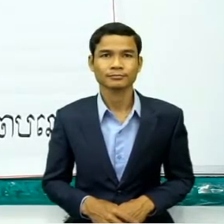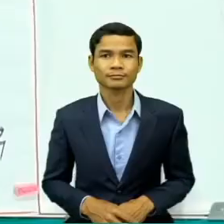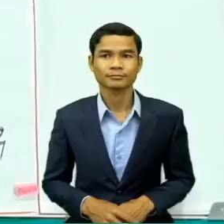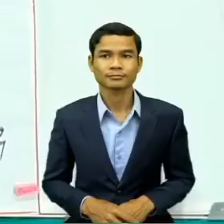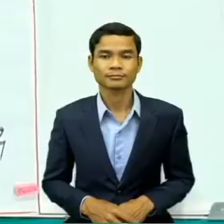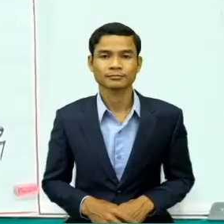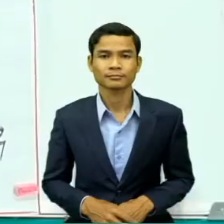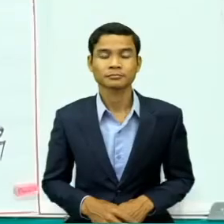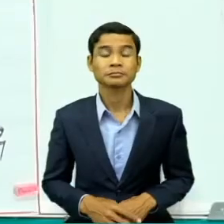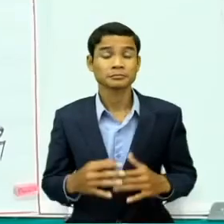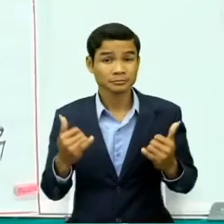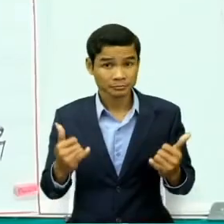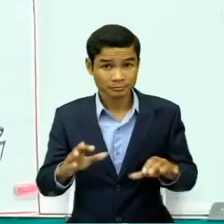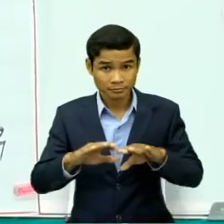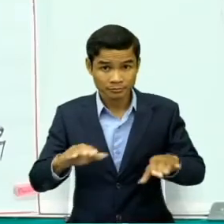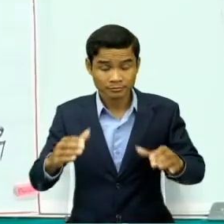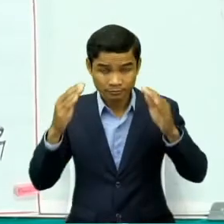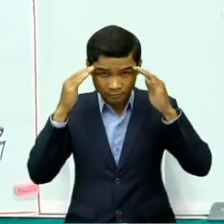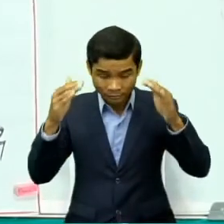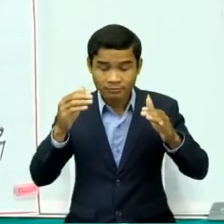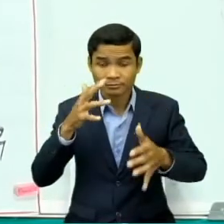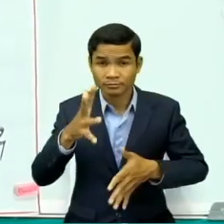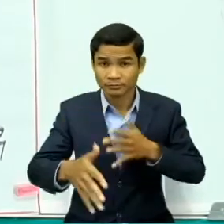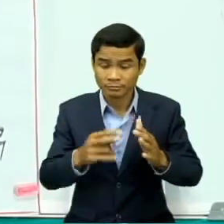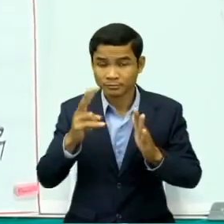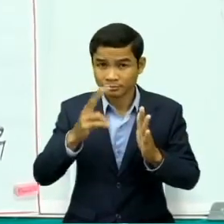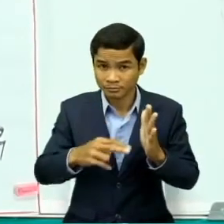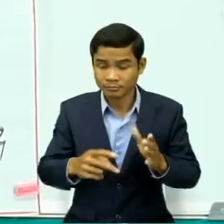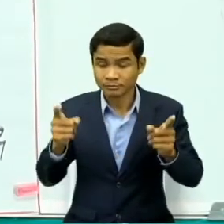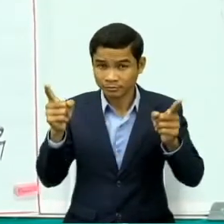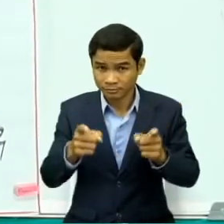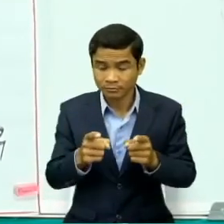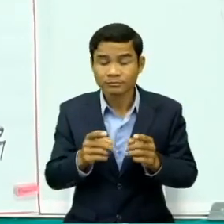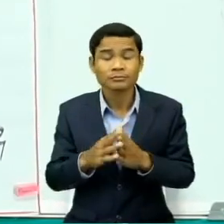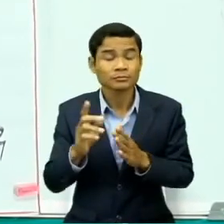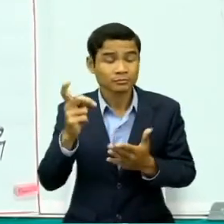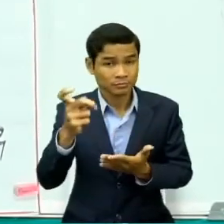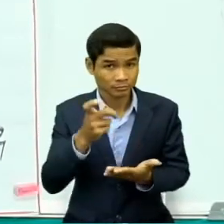chà vì lời con sẽ đâm lại cổ ăn ắt tập bọt chia cầm rô sân ná